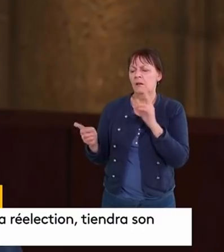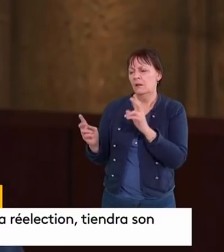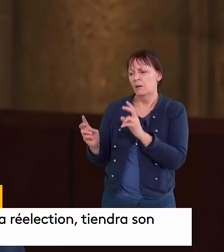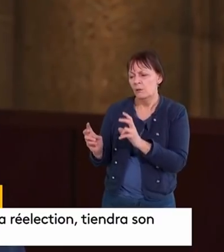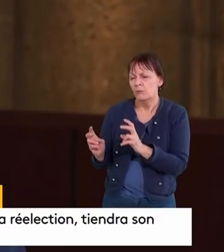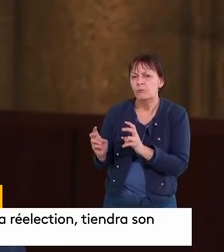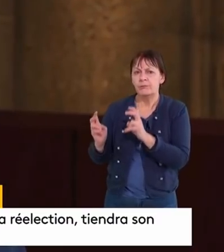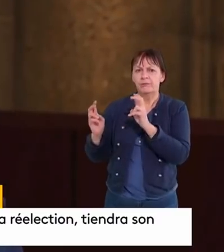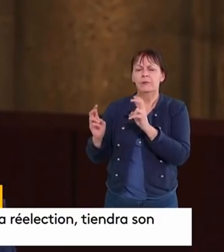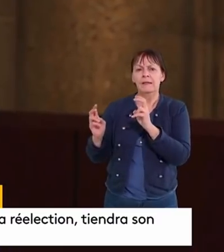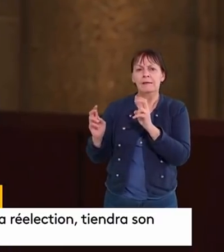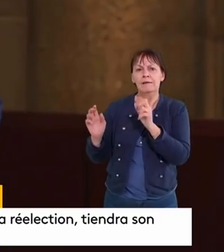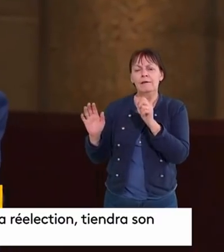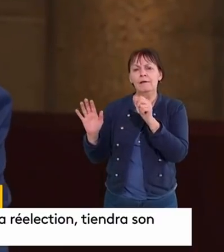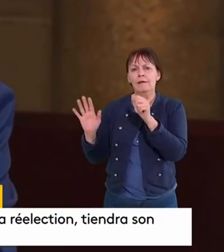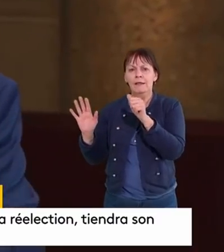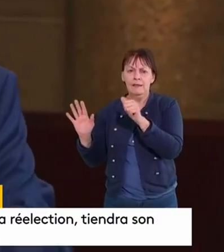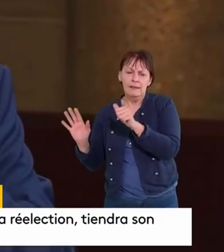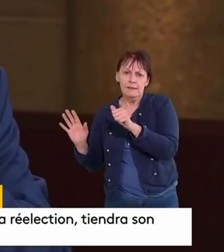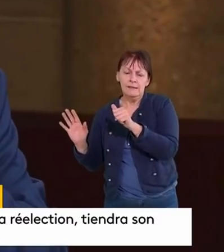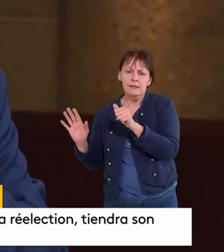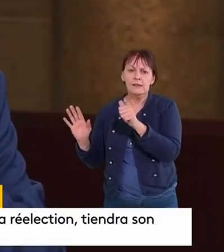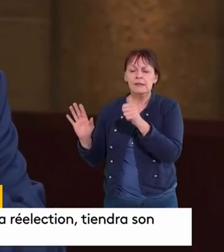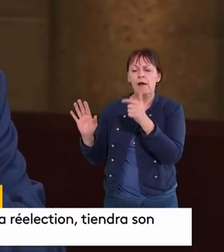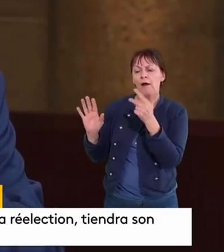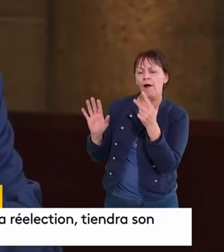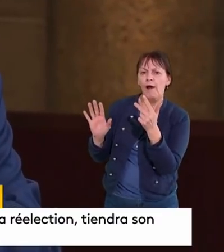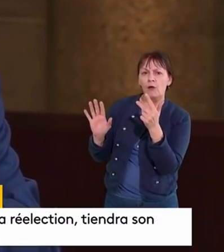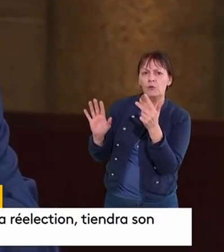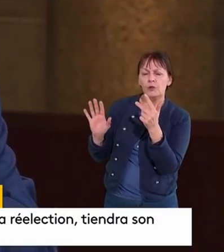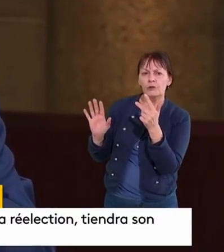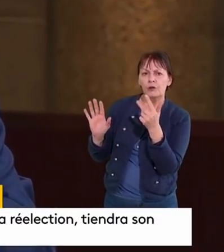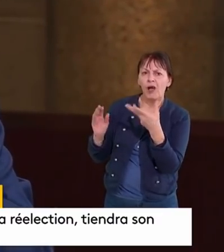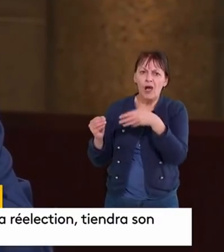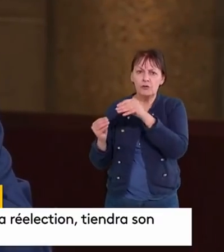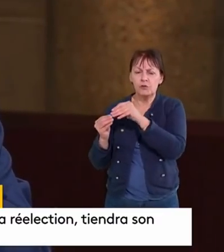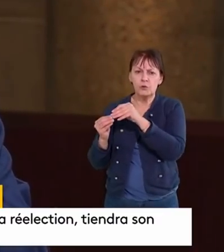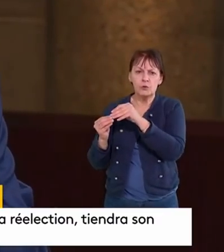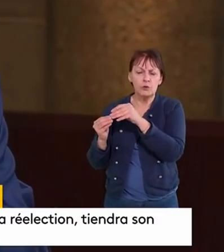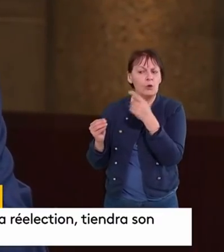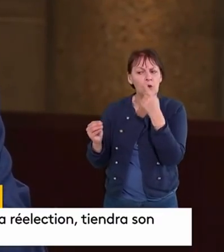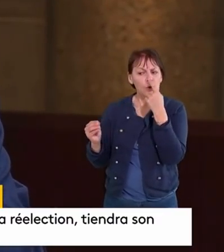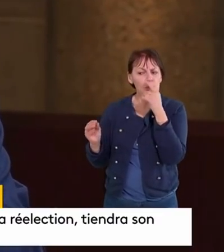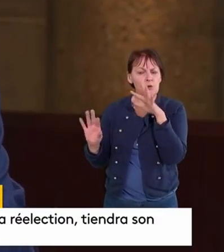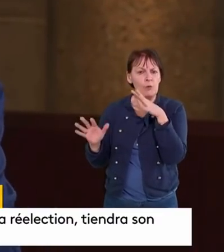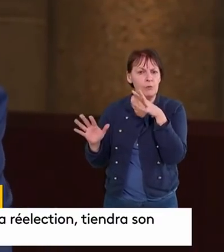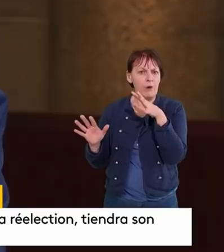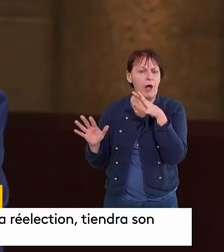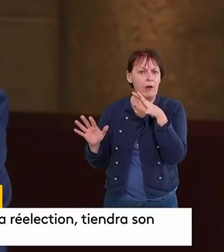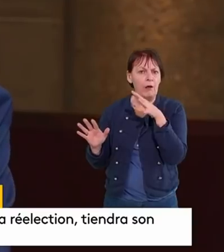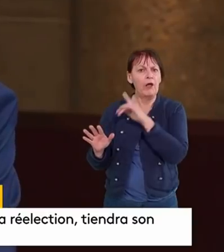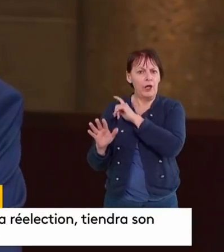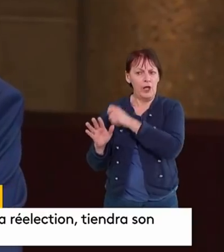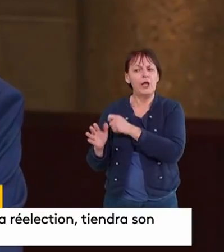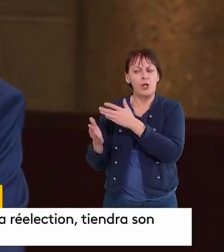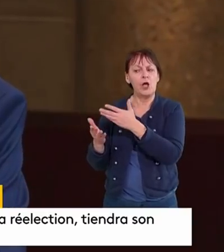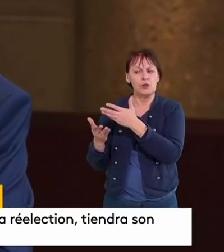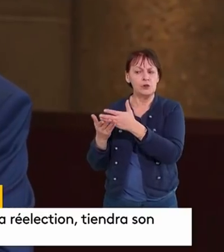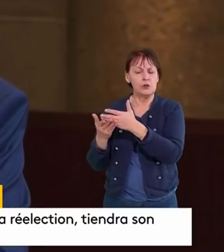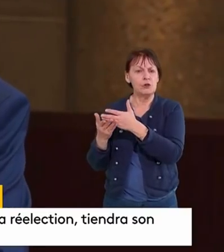8 nucléaires de plus, nous serons encore à 50% d'énergie nucléaire.